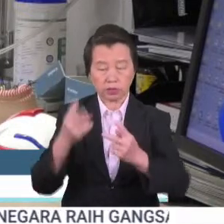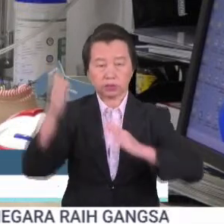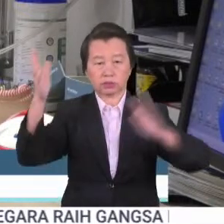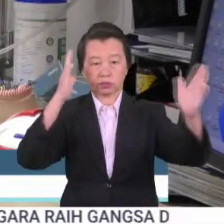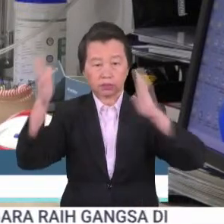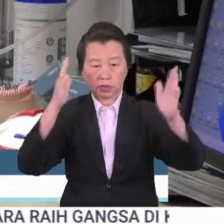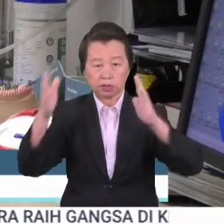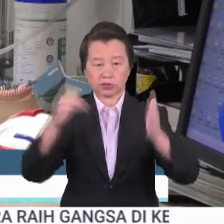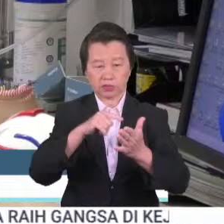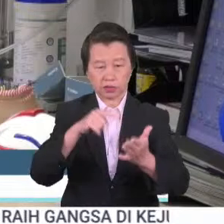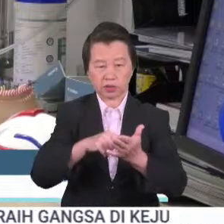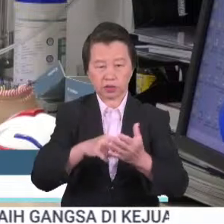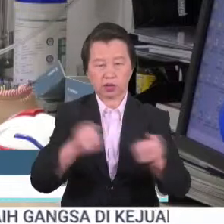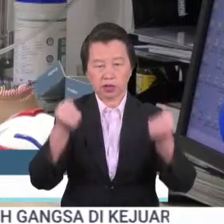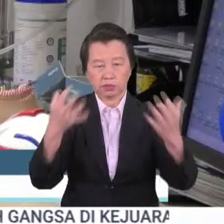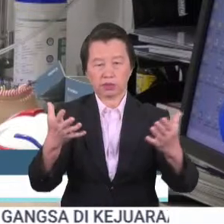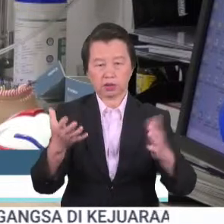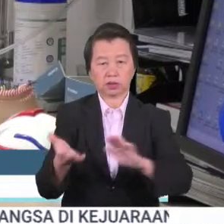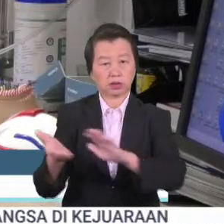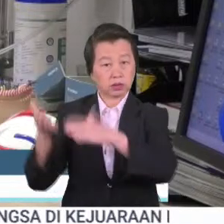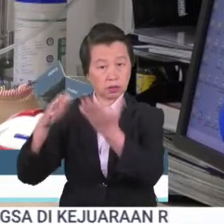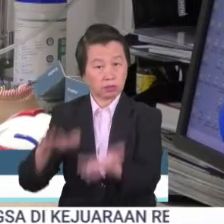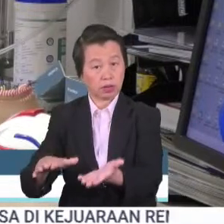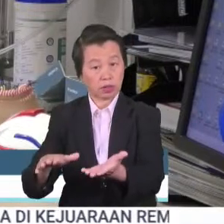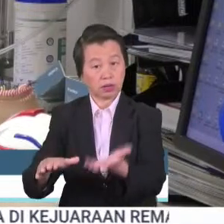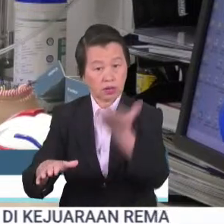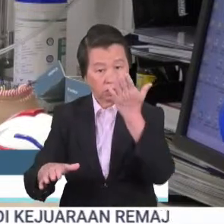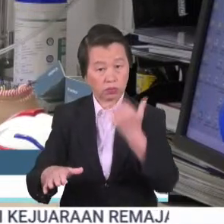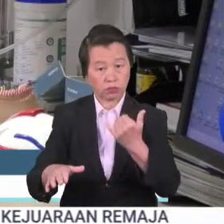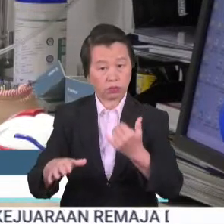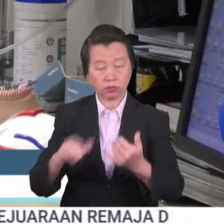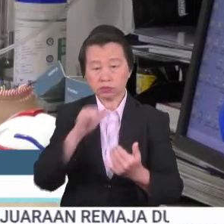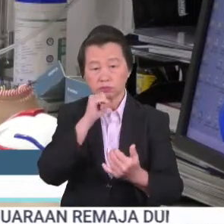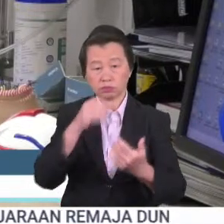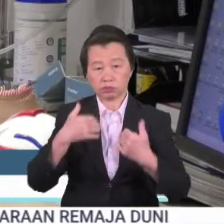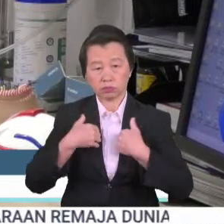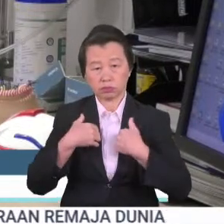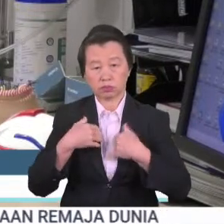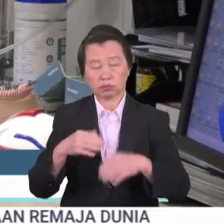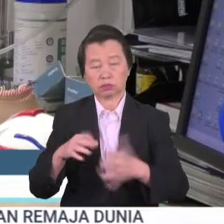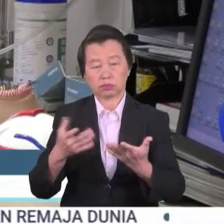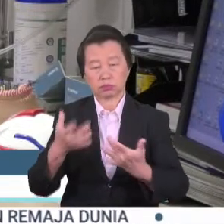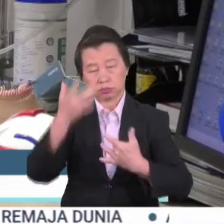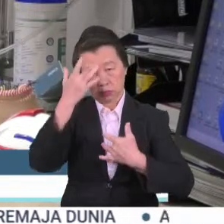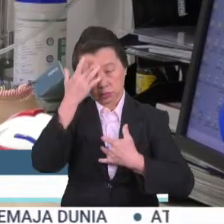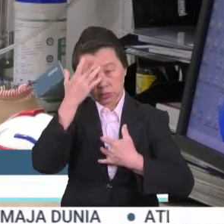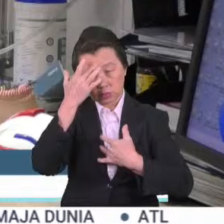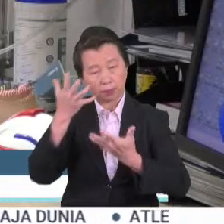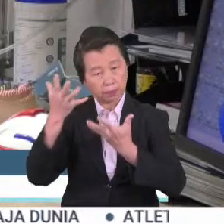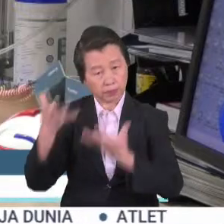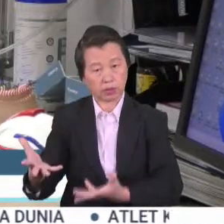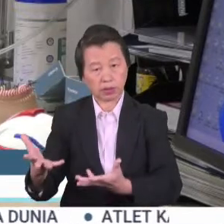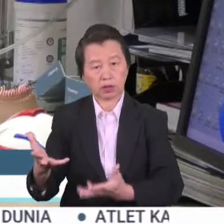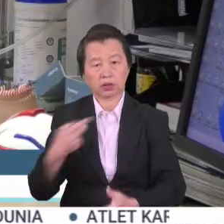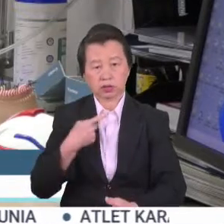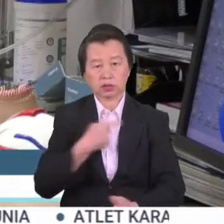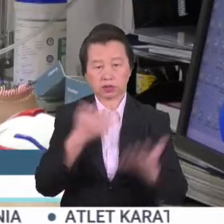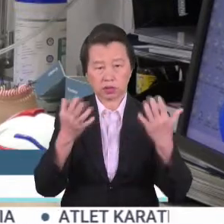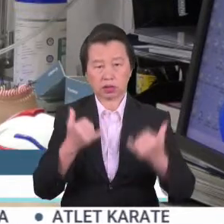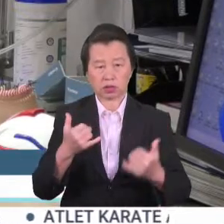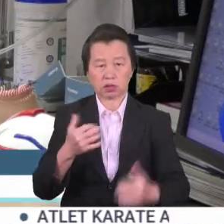Ini kebanyakan kematian berlaku disebabkan oleh noncontagious diseases so kita harap